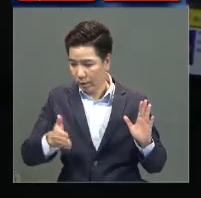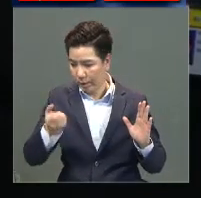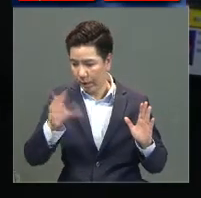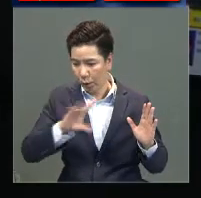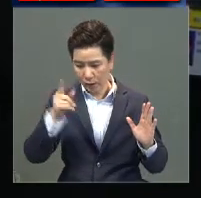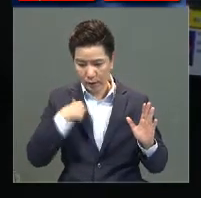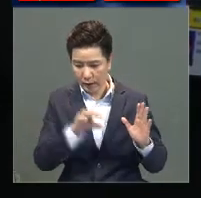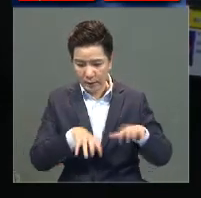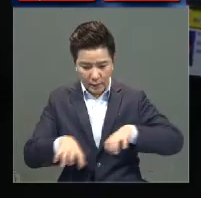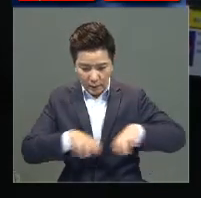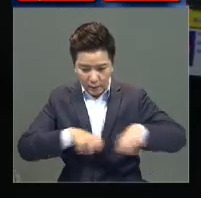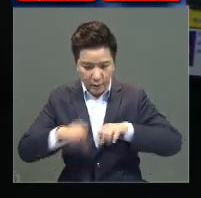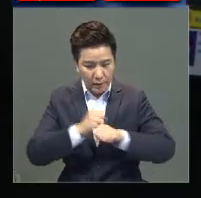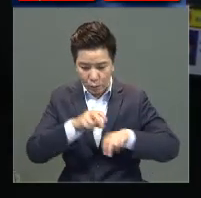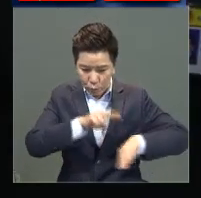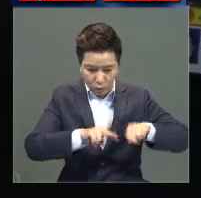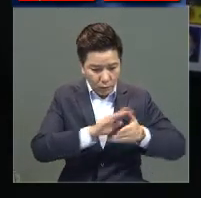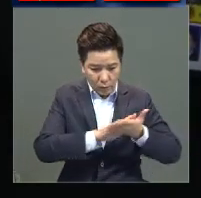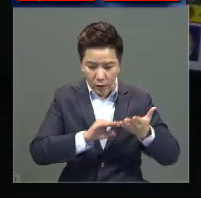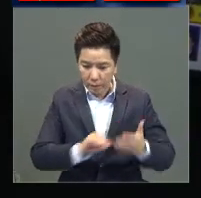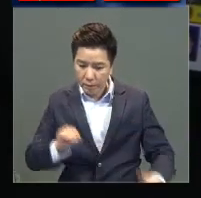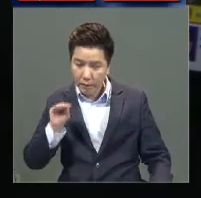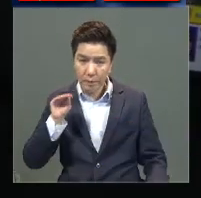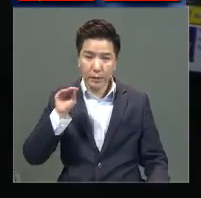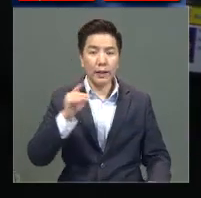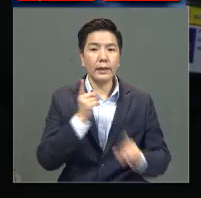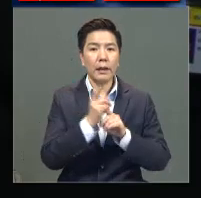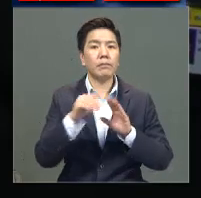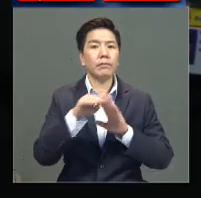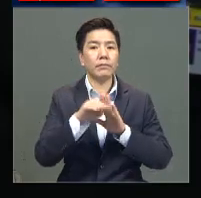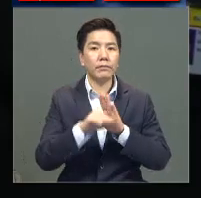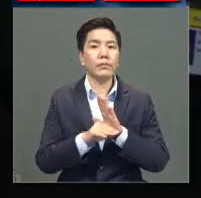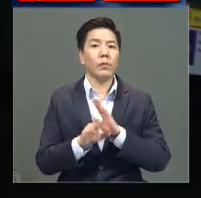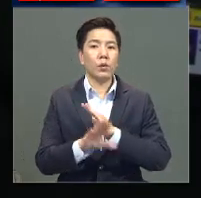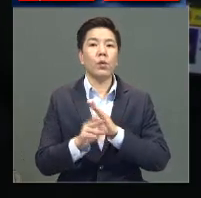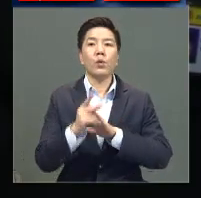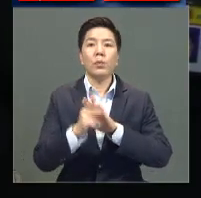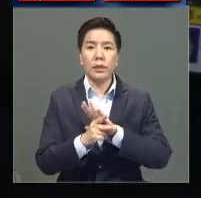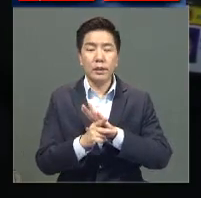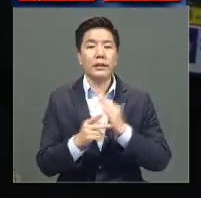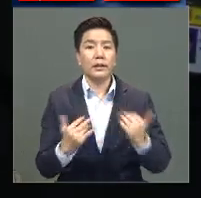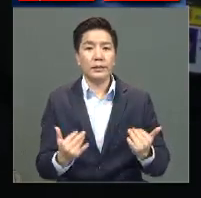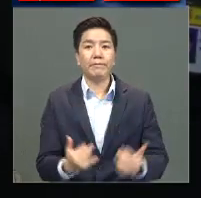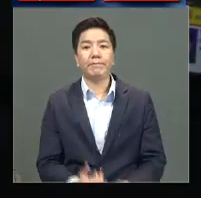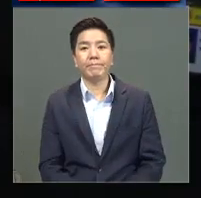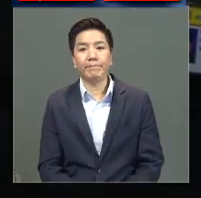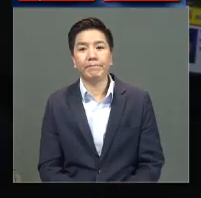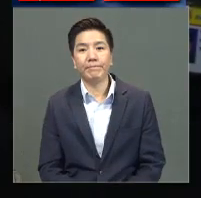จะรีบจัดการตรวจสอบให้เรียบร้อยแล้วก็ดำเนินการไปตามกระบวนการของกฎหมายและข้อบังคับต่อไปครับ